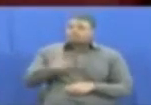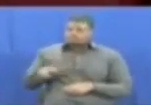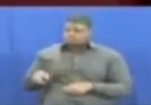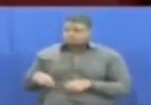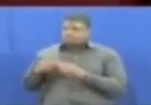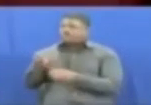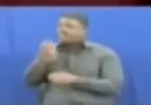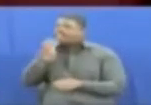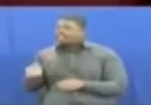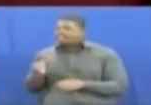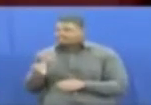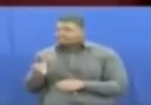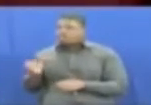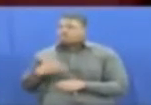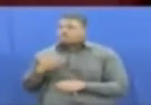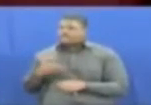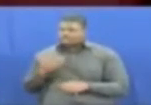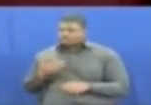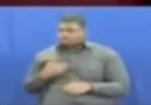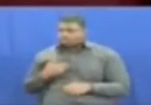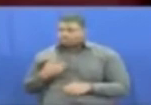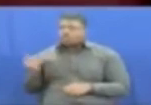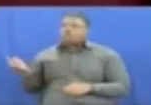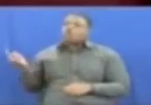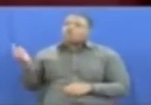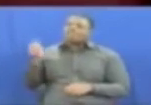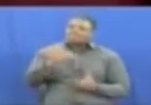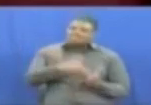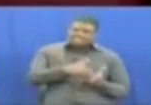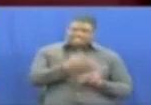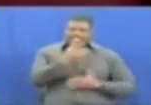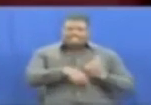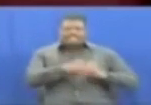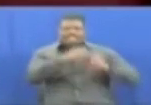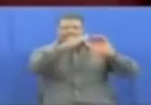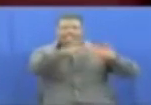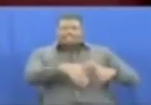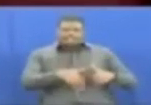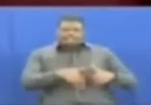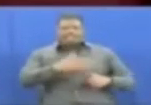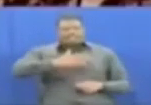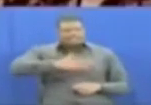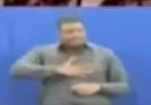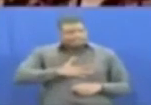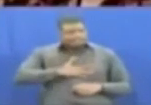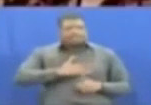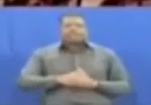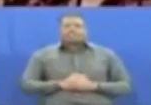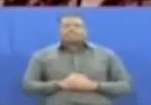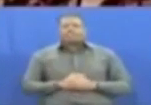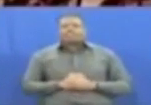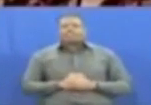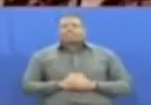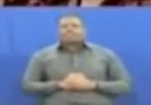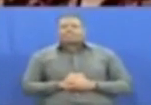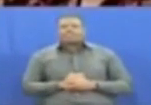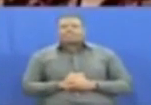wamepewa taarifa kwamba wanatakiwa wawemo kwenye ukumbi huu. Asanteni sana.